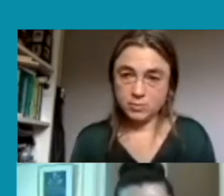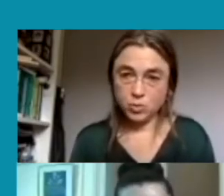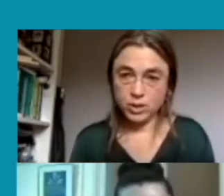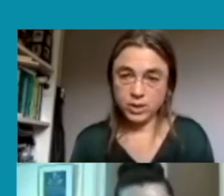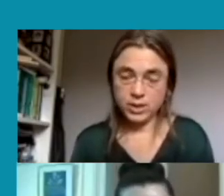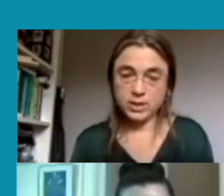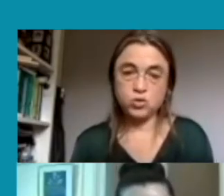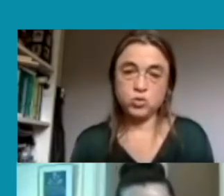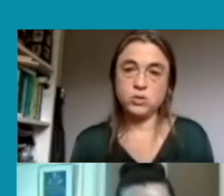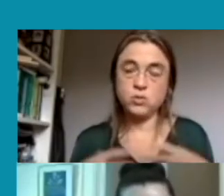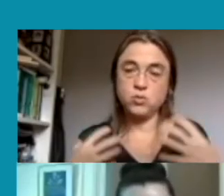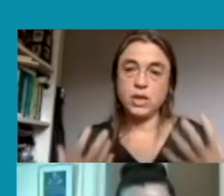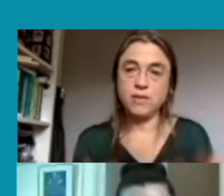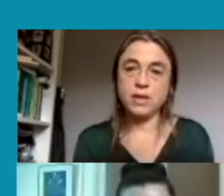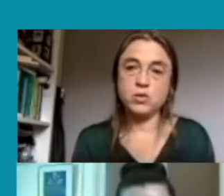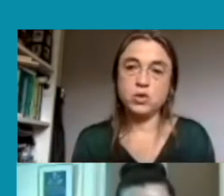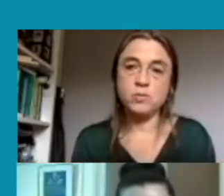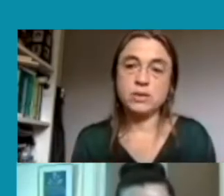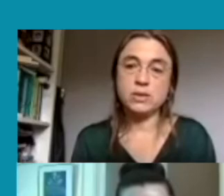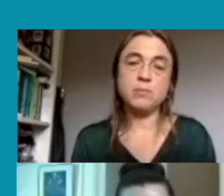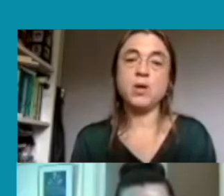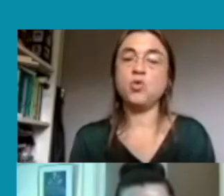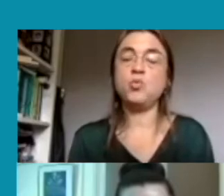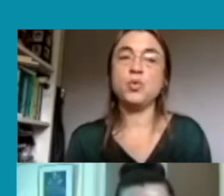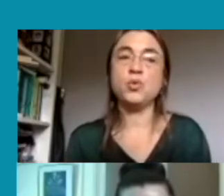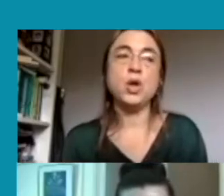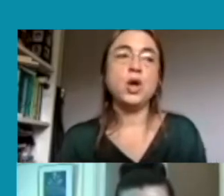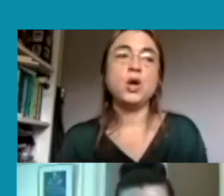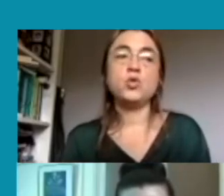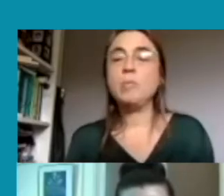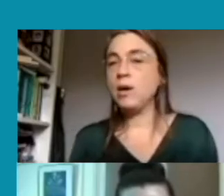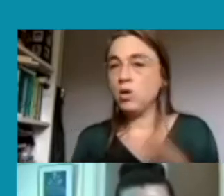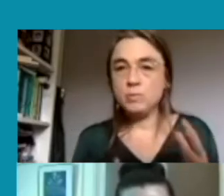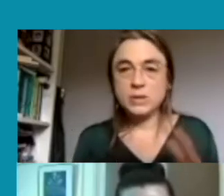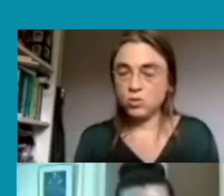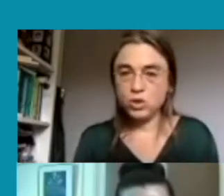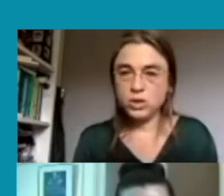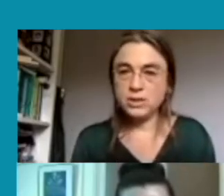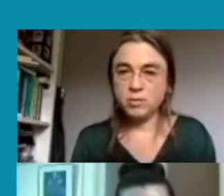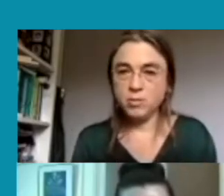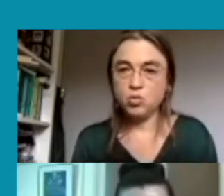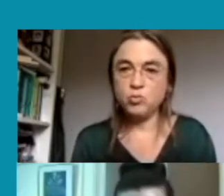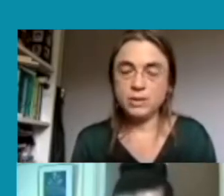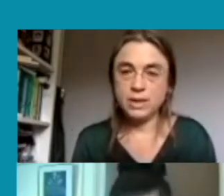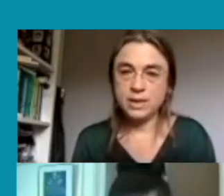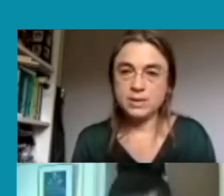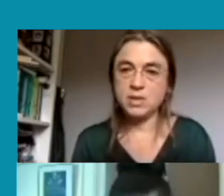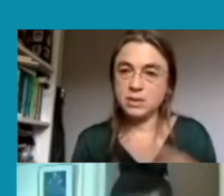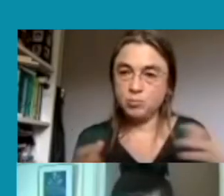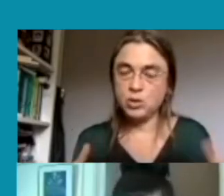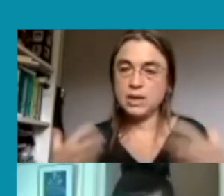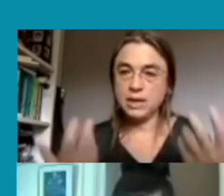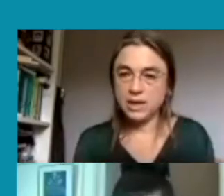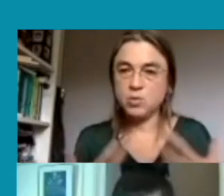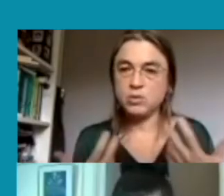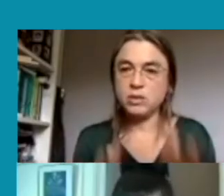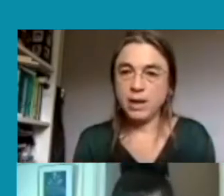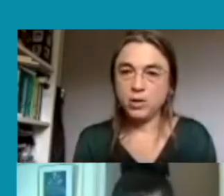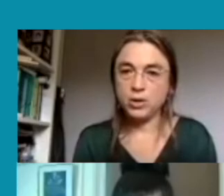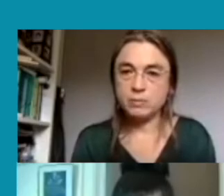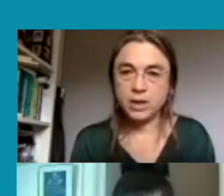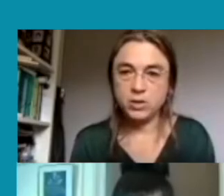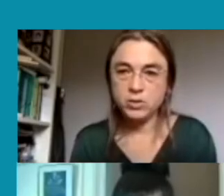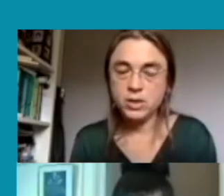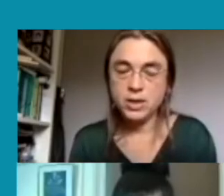à explorer et ensuite on travaille ensemble. Alors, ce n'est pas un groupe de parole psychologique, c'est vraiment un groupe d'analyse, mais qui peut être alimenté par